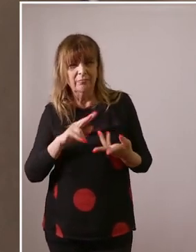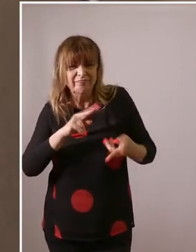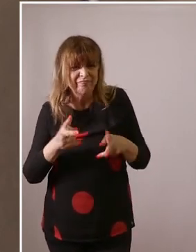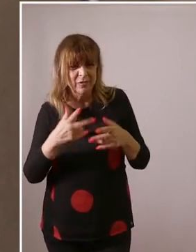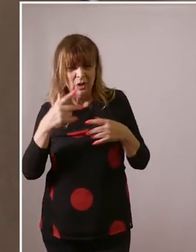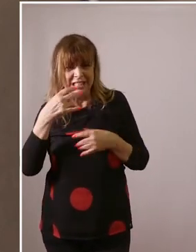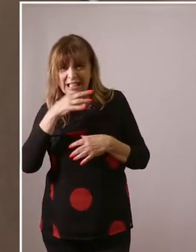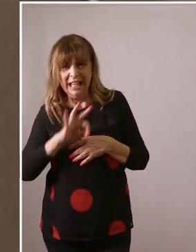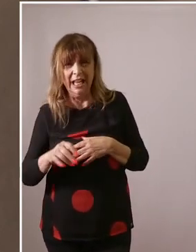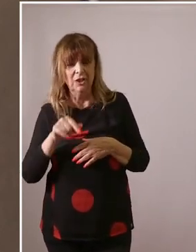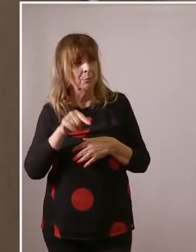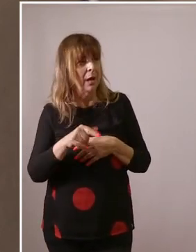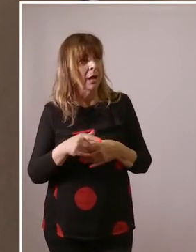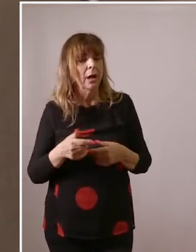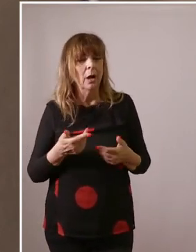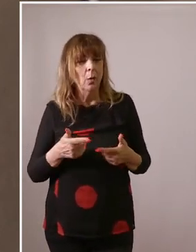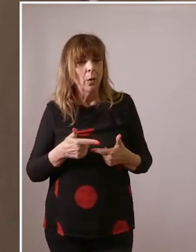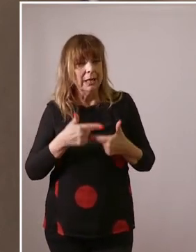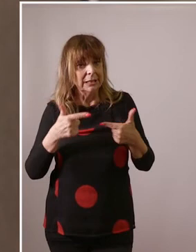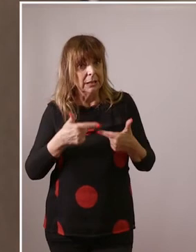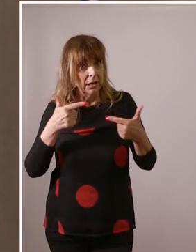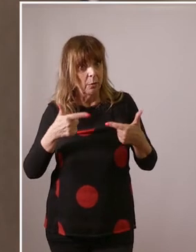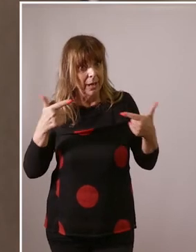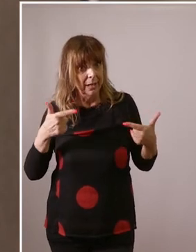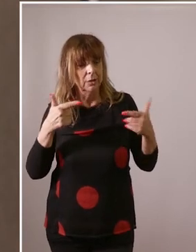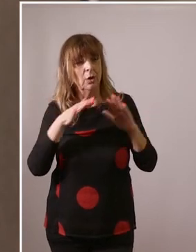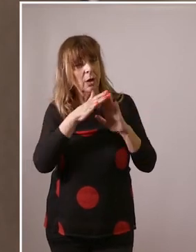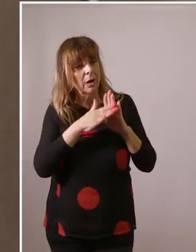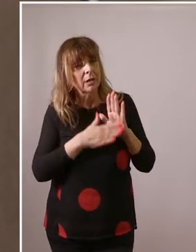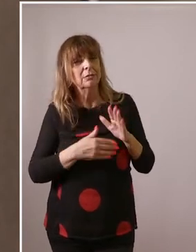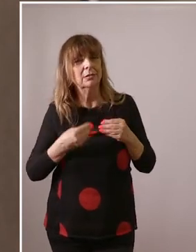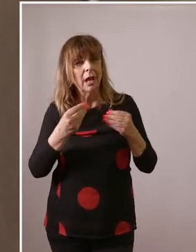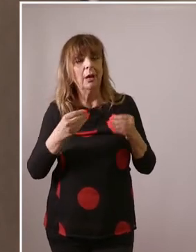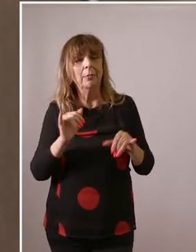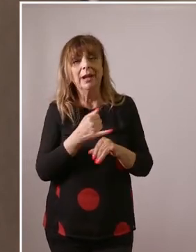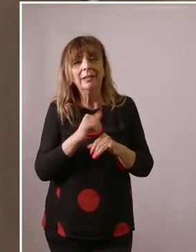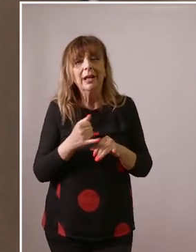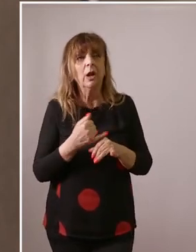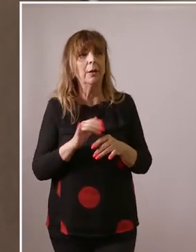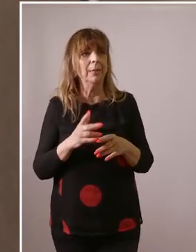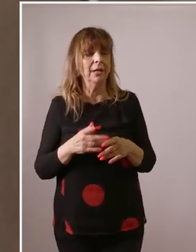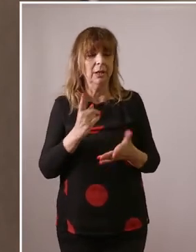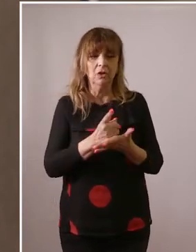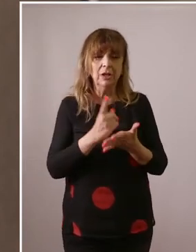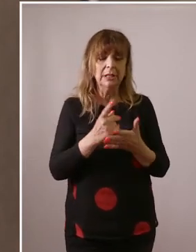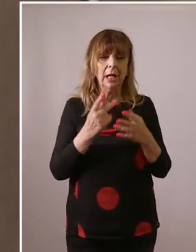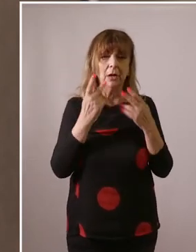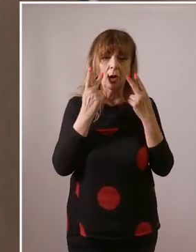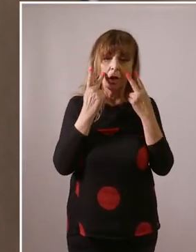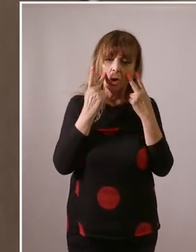questo incremento di regolazione rende particolarmente necessario lo sguardo del giurista